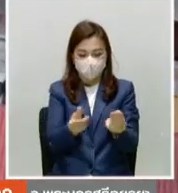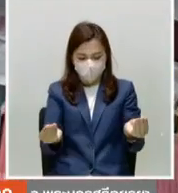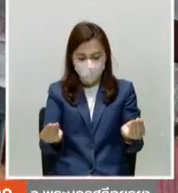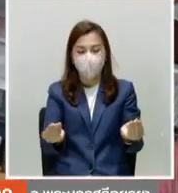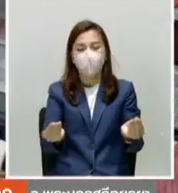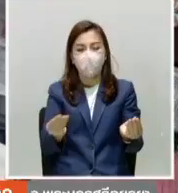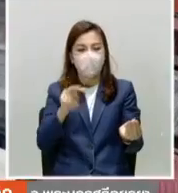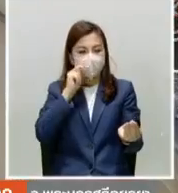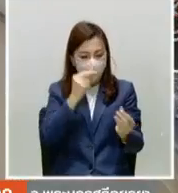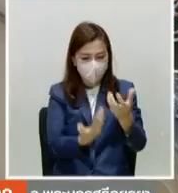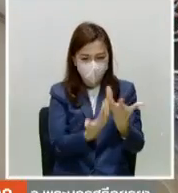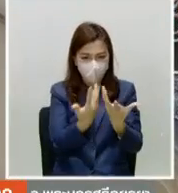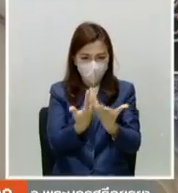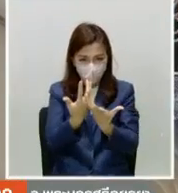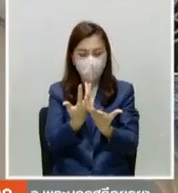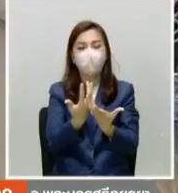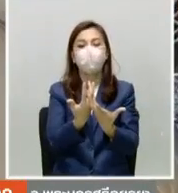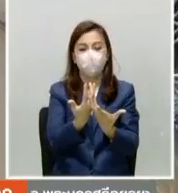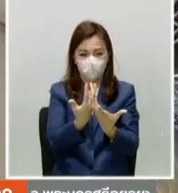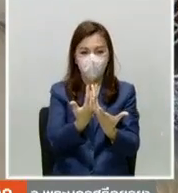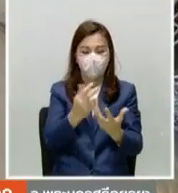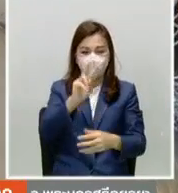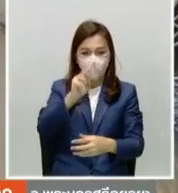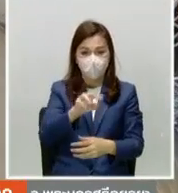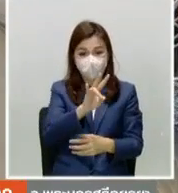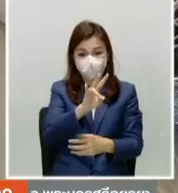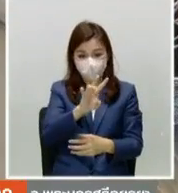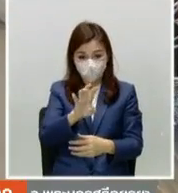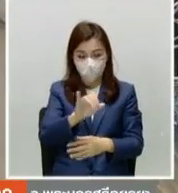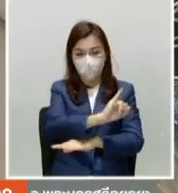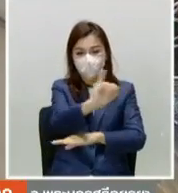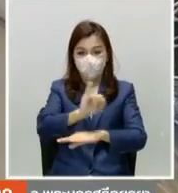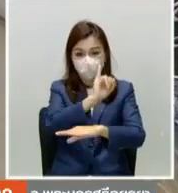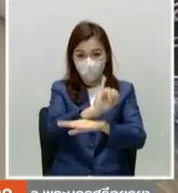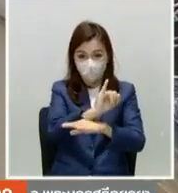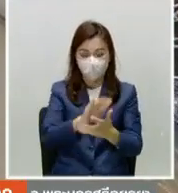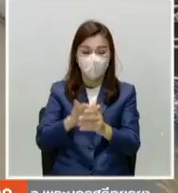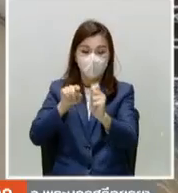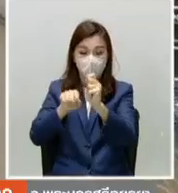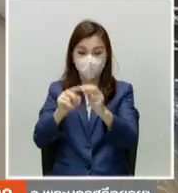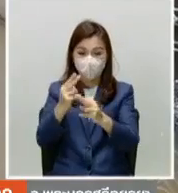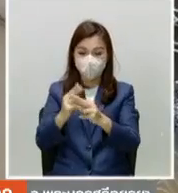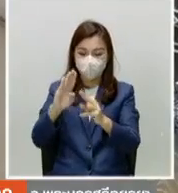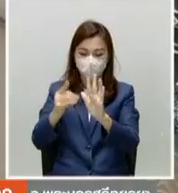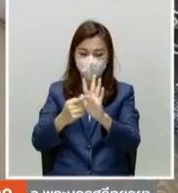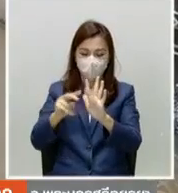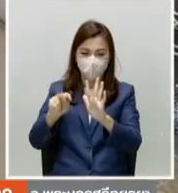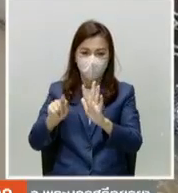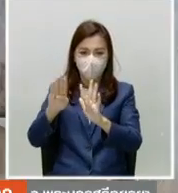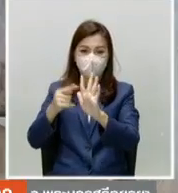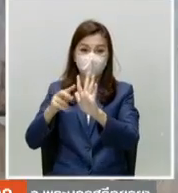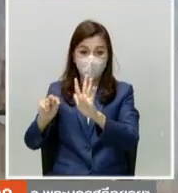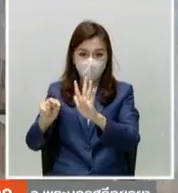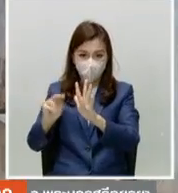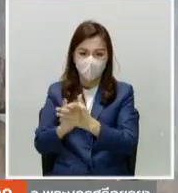ไร่นะครับชุมชนหลังวัดจุฬามณีริมแม่น้ำเจ้าพระยาในตำบลบ้านกลุ่มอำเภอบางบานเริ่มได้รับผลกระทบจากน้ำล้นต